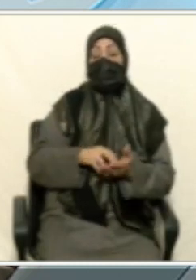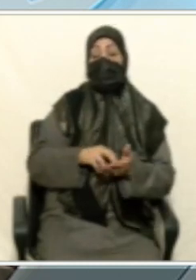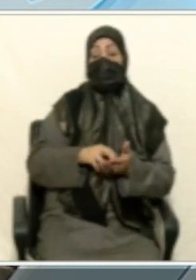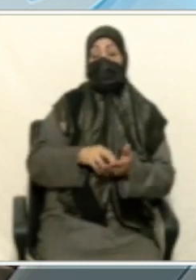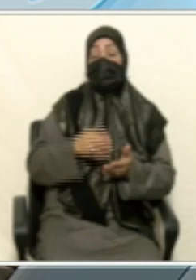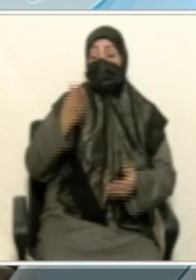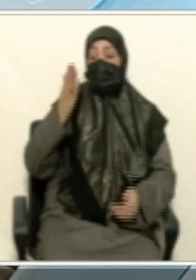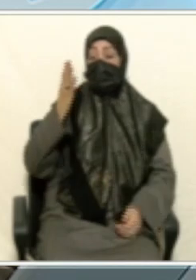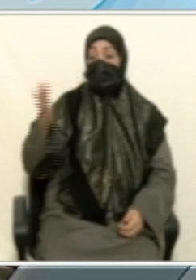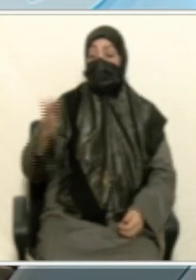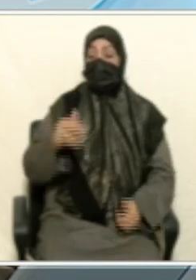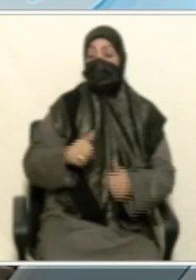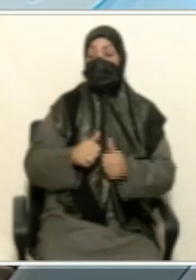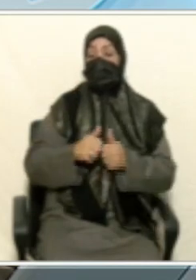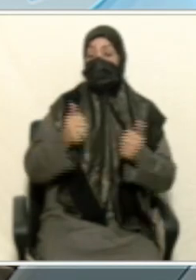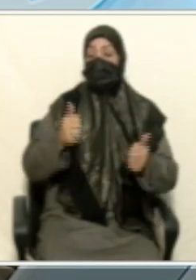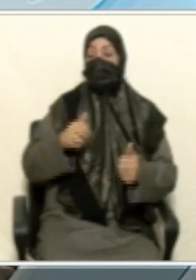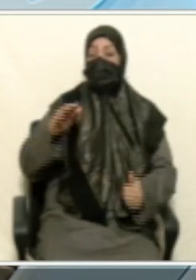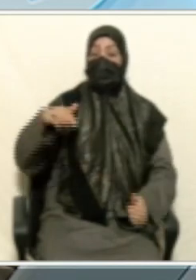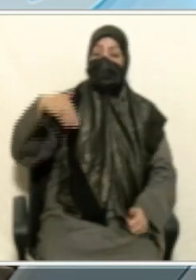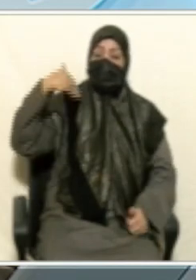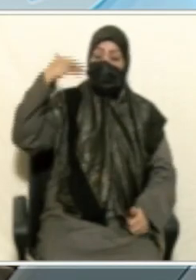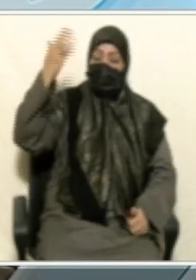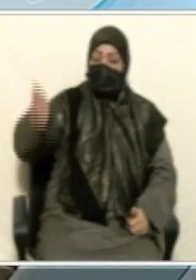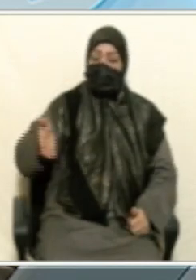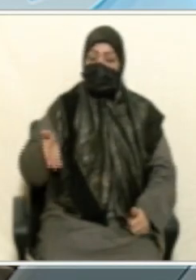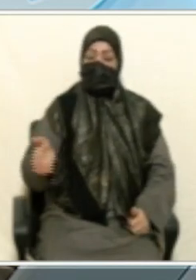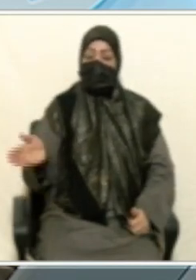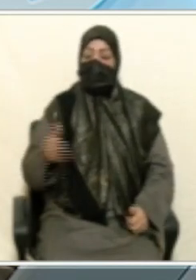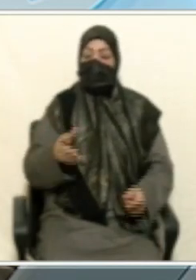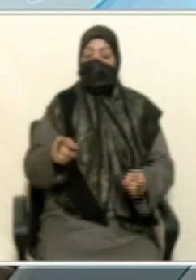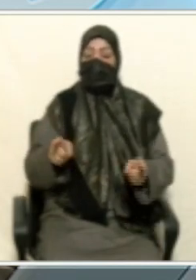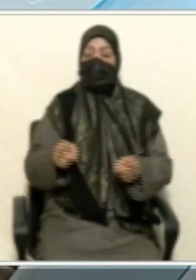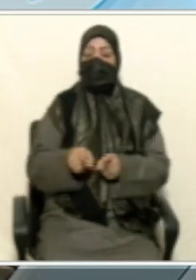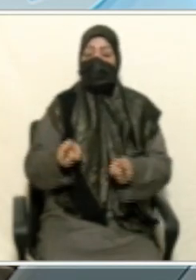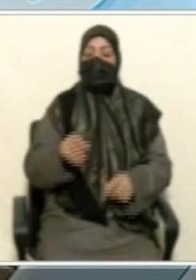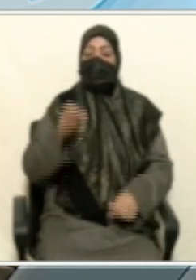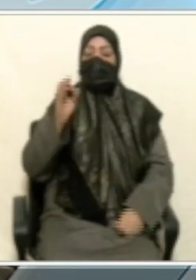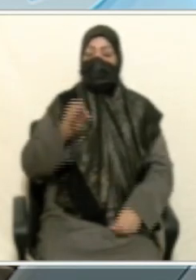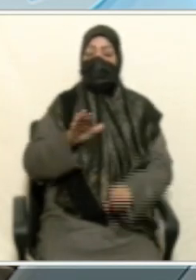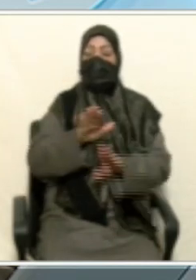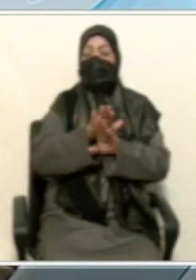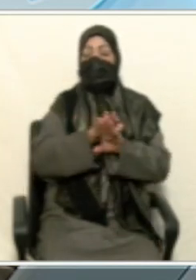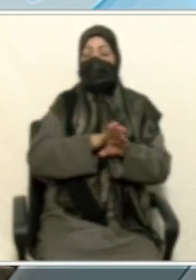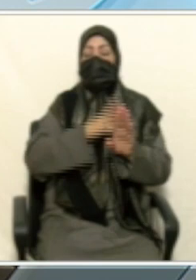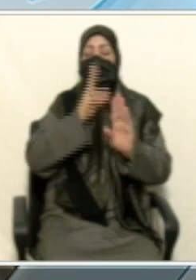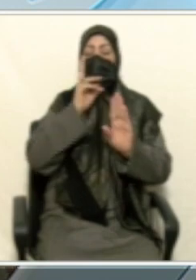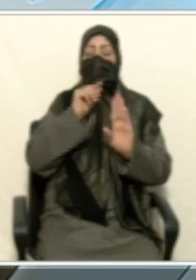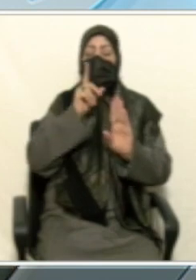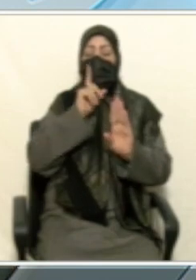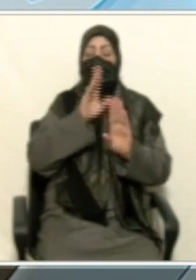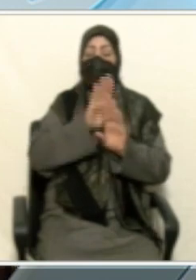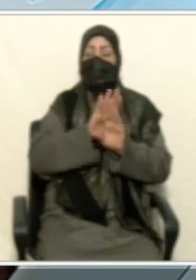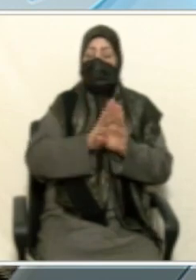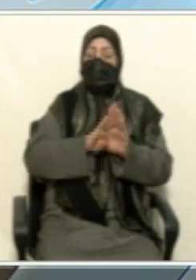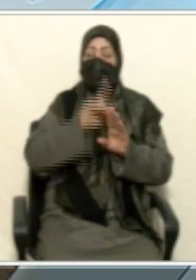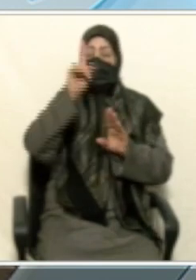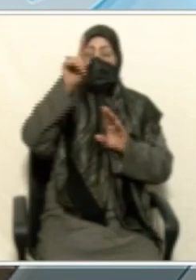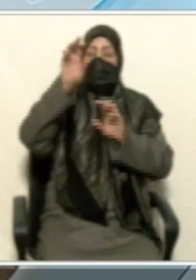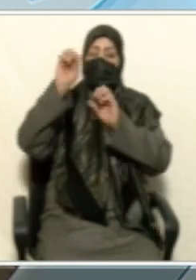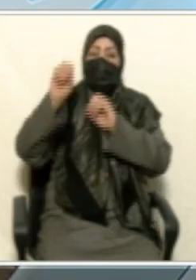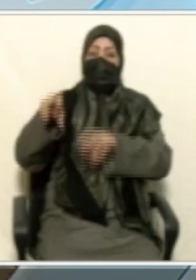غدا ضيقة، لا بد من الإحسان للوالدين. حتى ربنا سبحانه وتعالى ذكر قال ولو كانا